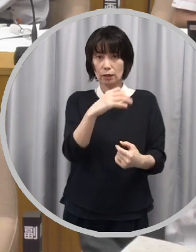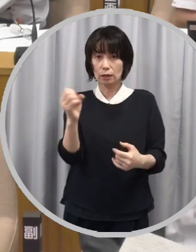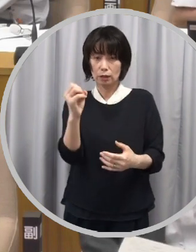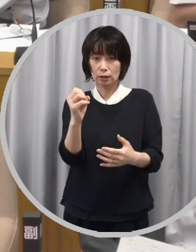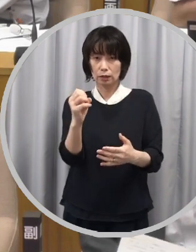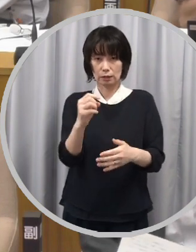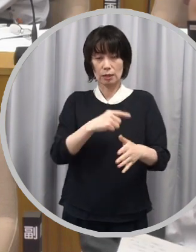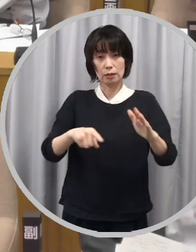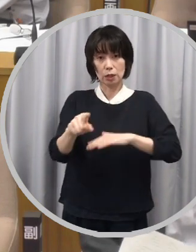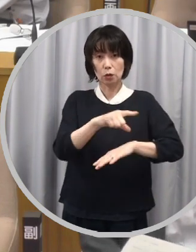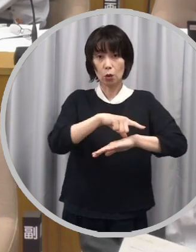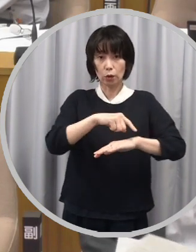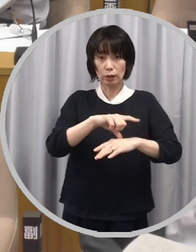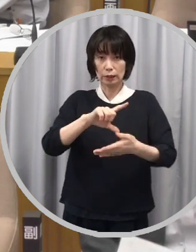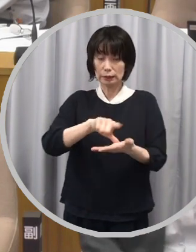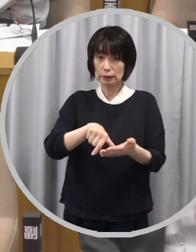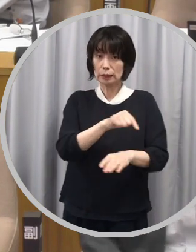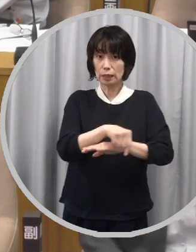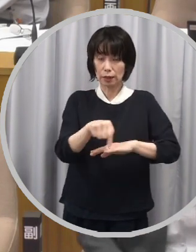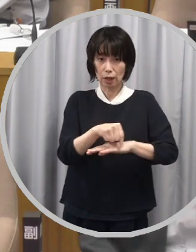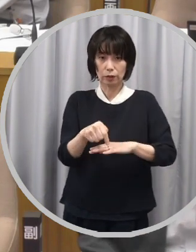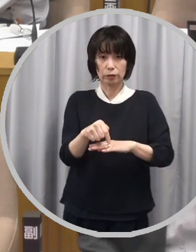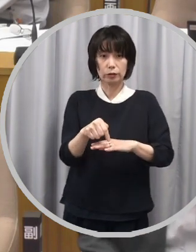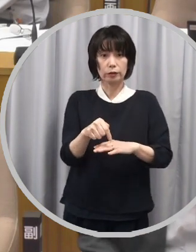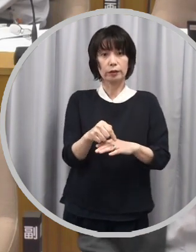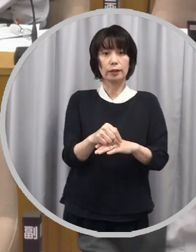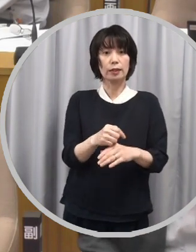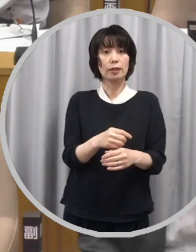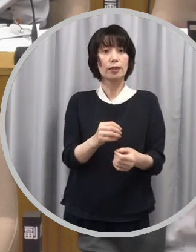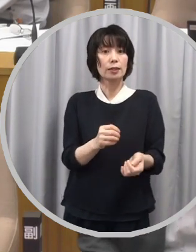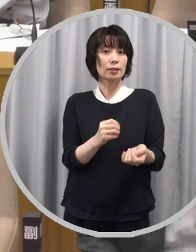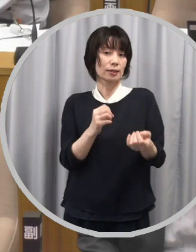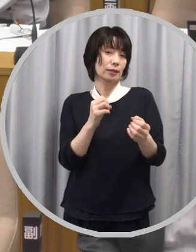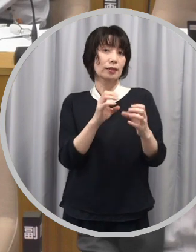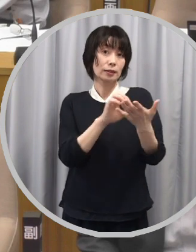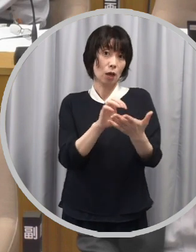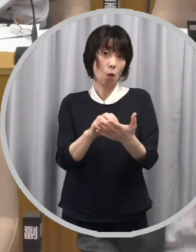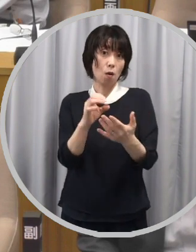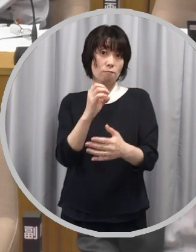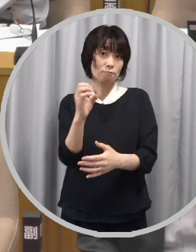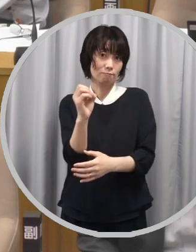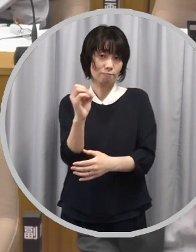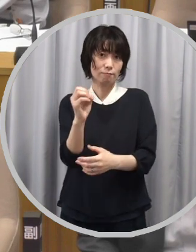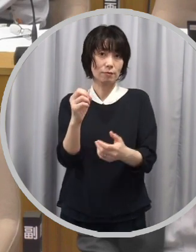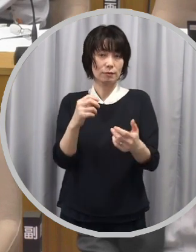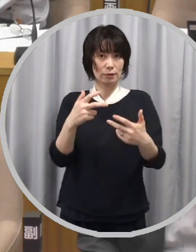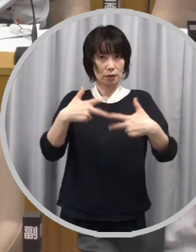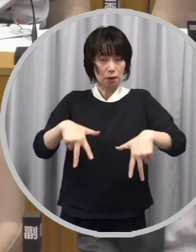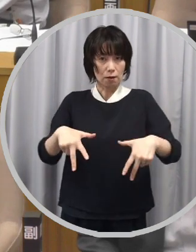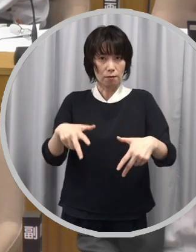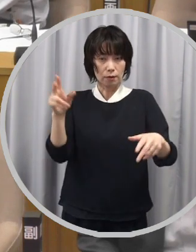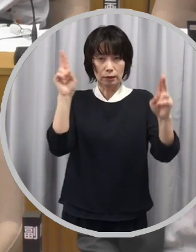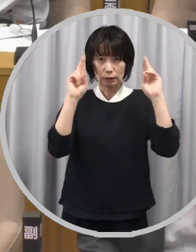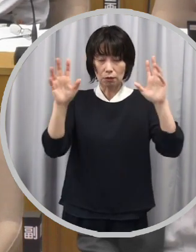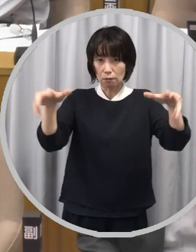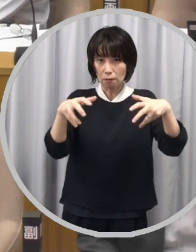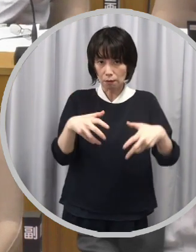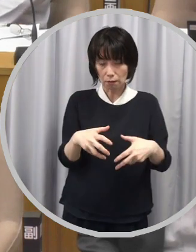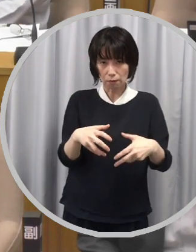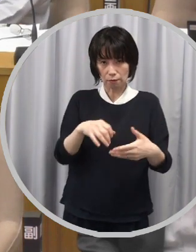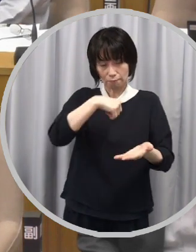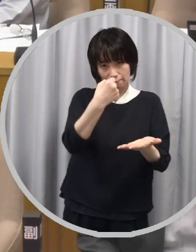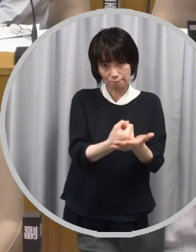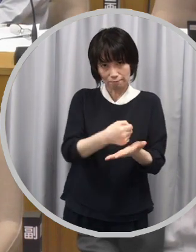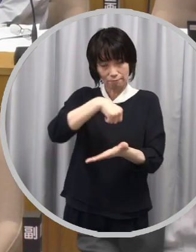地域計画において、ゼロエミッション型のデータセンターの誘致を位置づけ、着実に成果を上げて